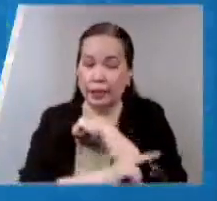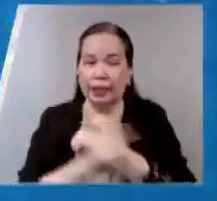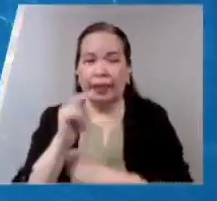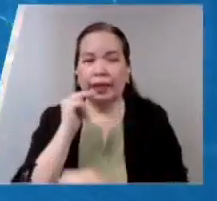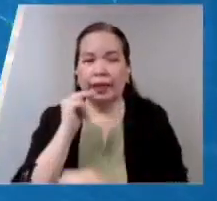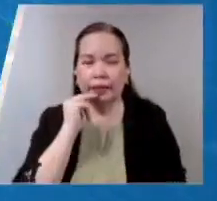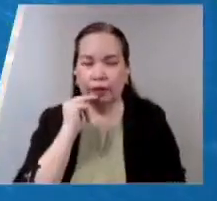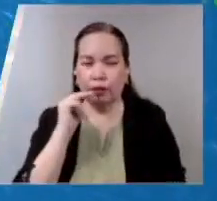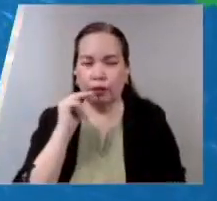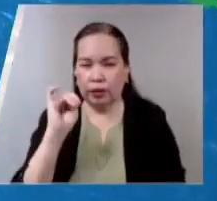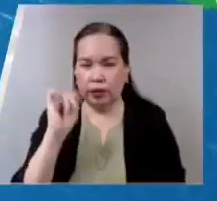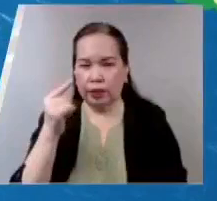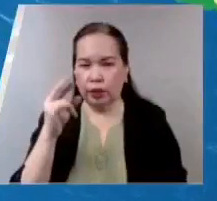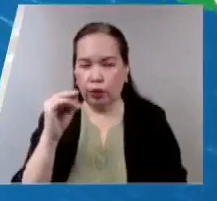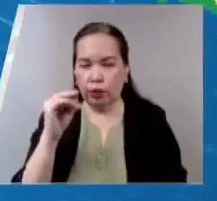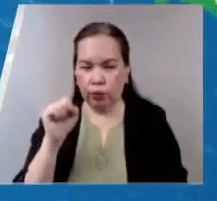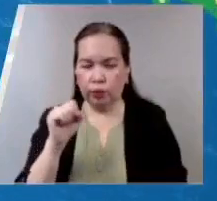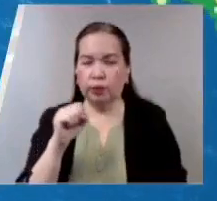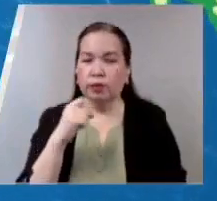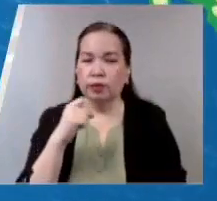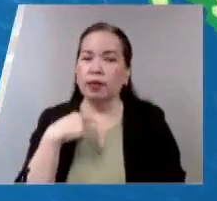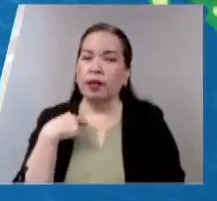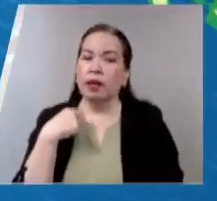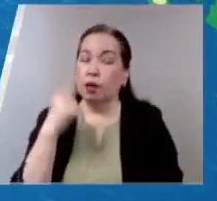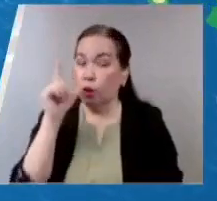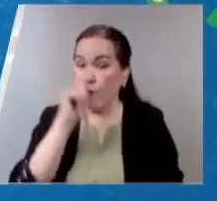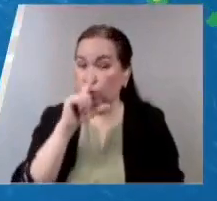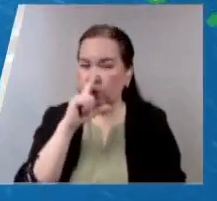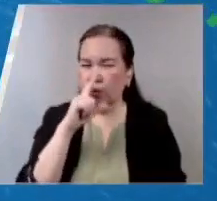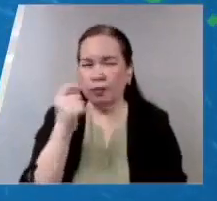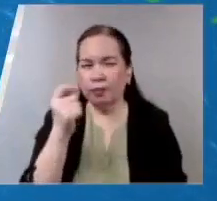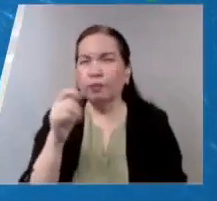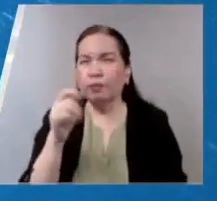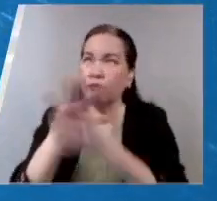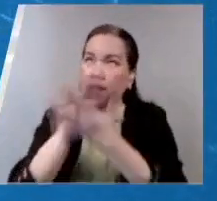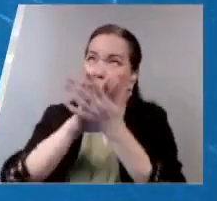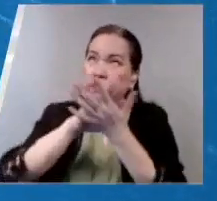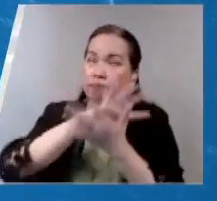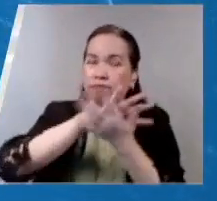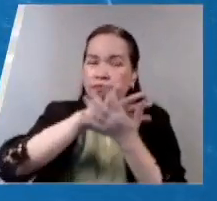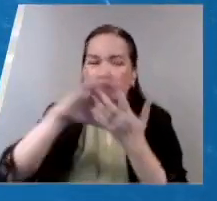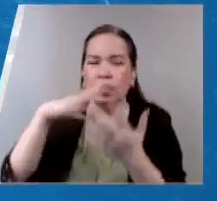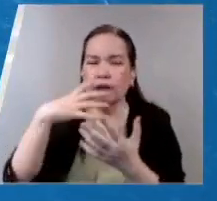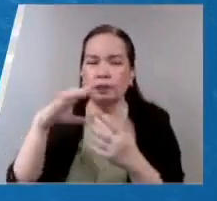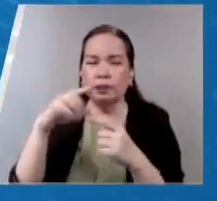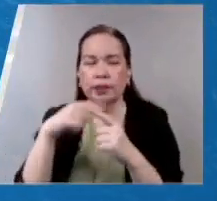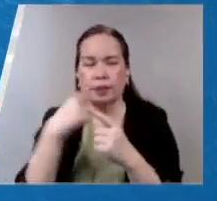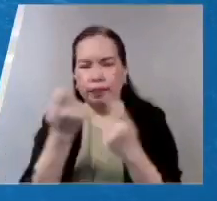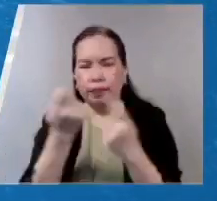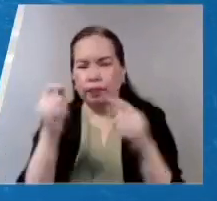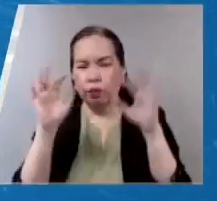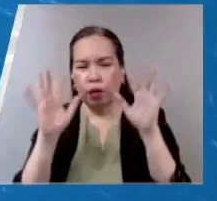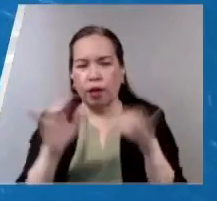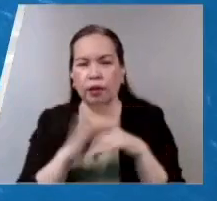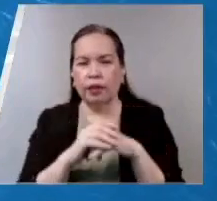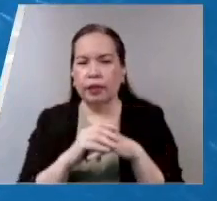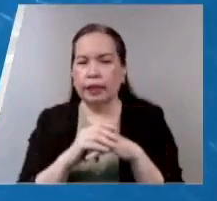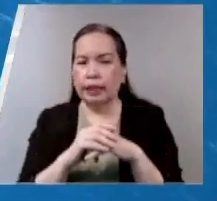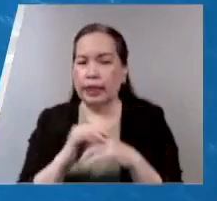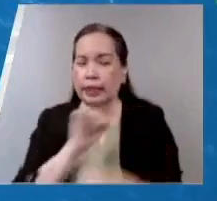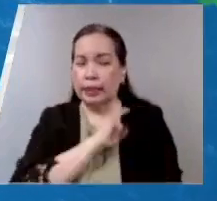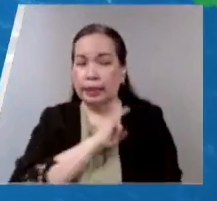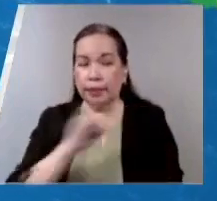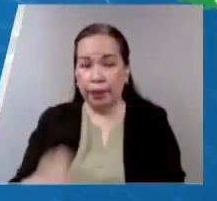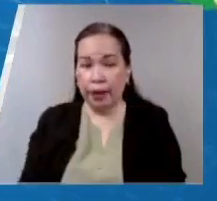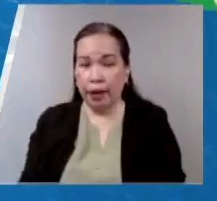sa man ang panahon sa Luzon, maliban lang sa mga mahihinang pag-ulan sa ilang bahagi ng Cagayan, Isabela, Aurora, Quezon,